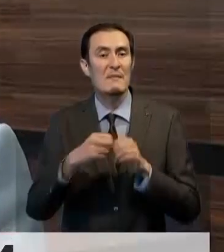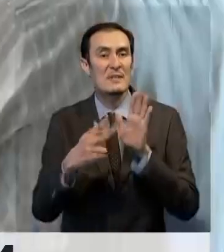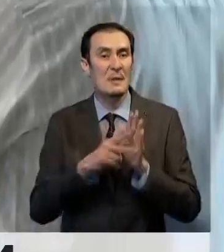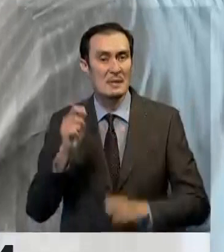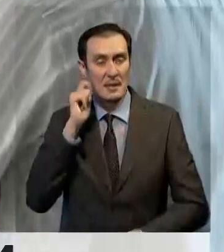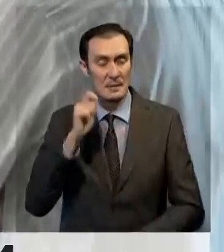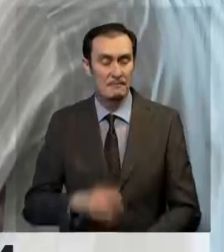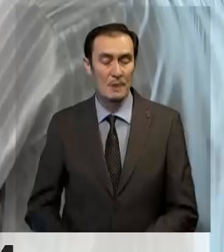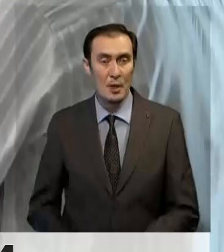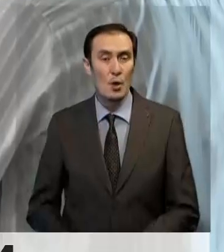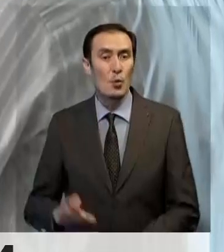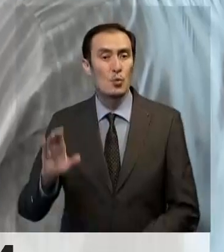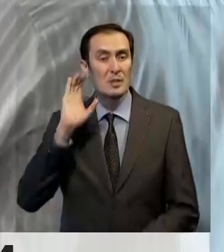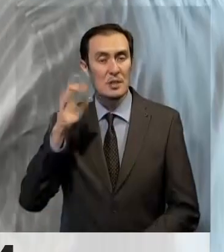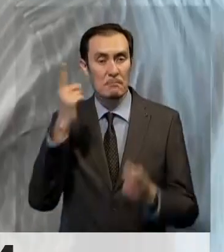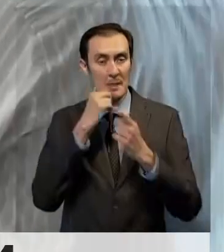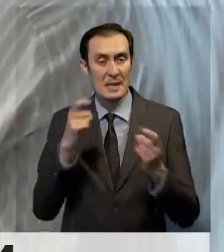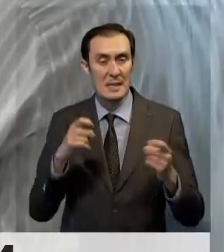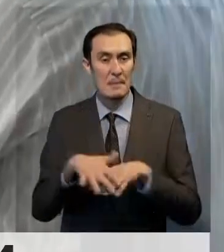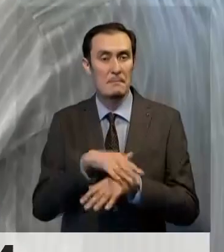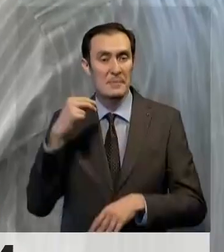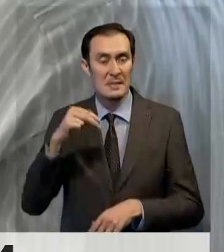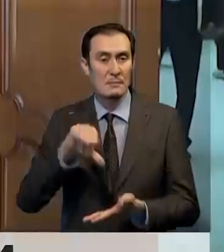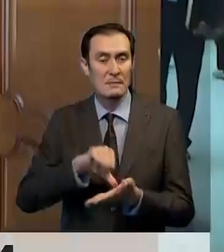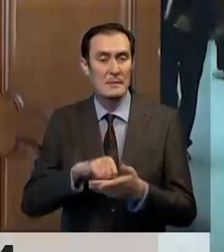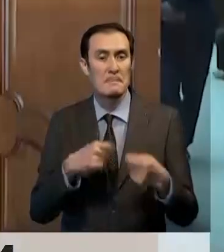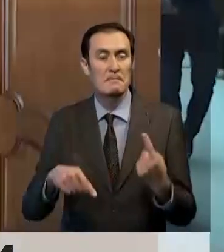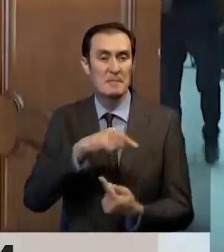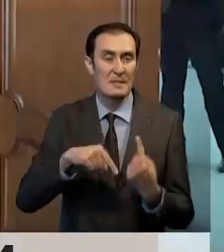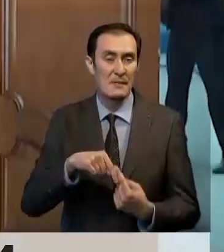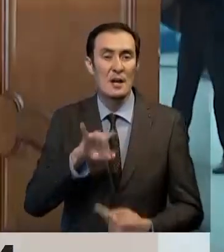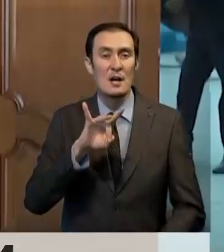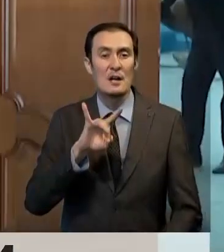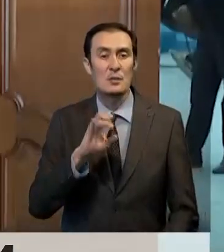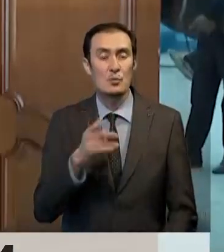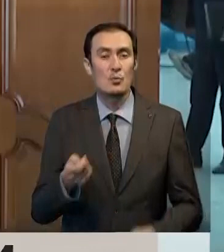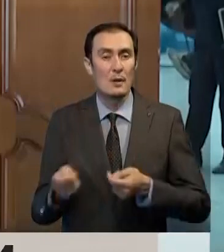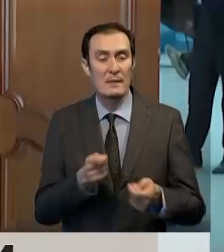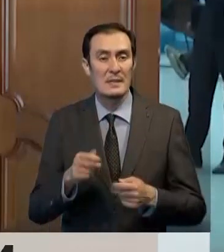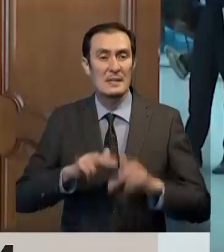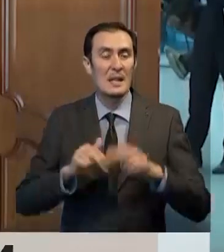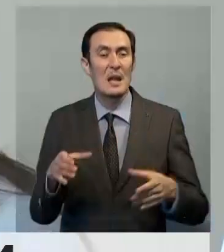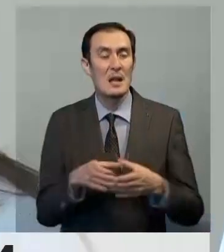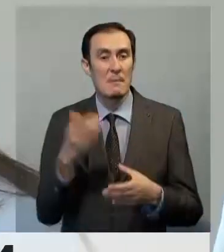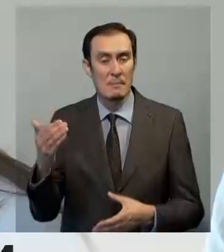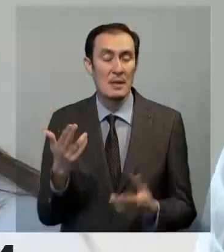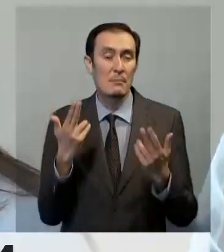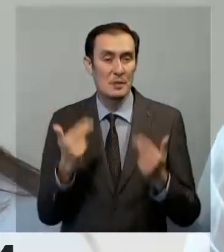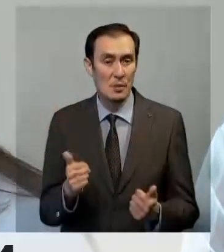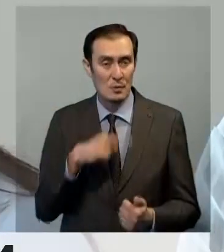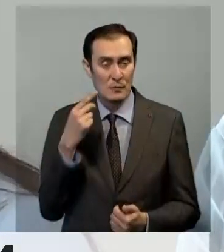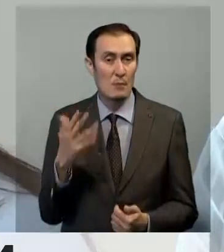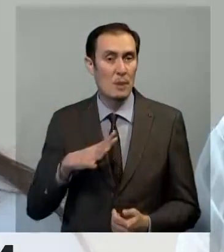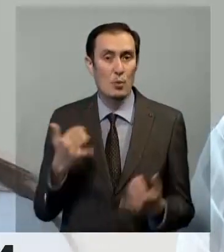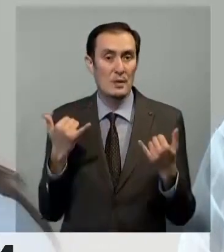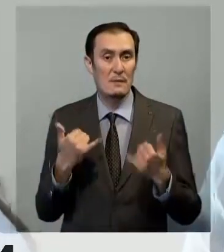лет. Услышать послание президента пришли и представители бизнеса. Рашкуль Успаналиева уже много лет руководит строительной компанией. Признается, сегодня